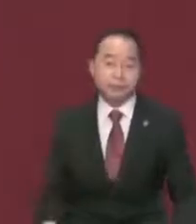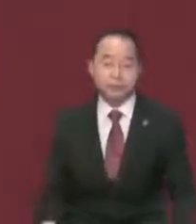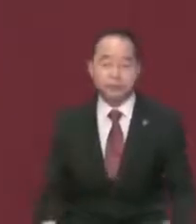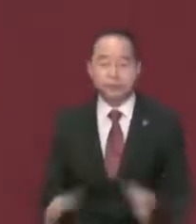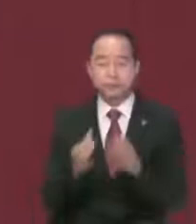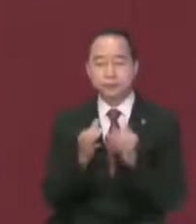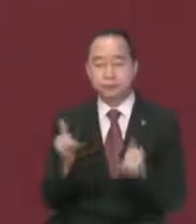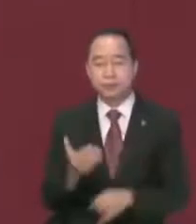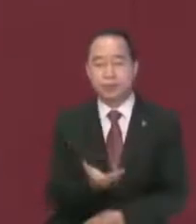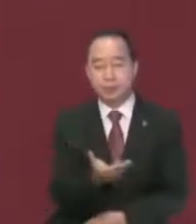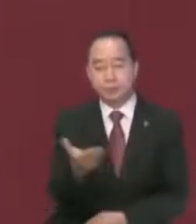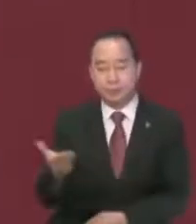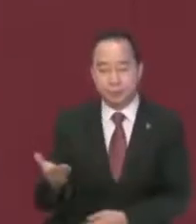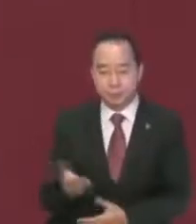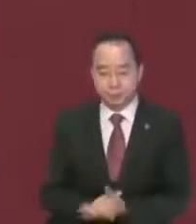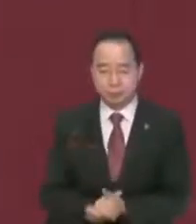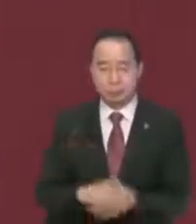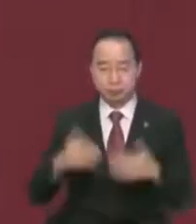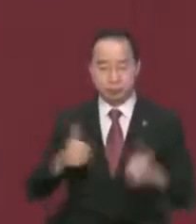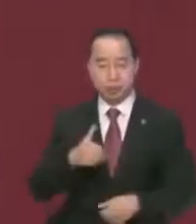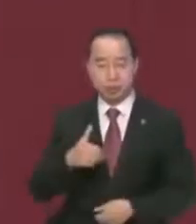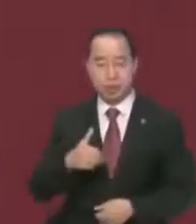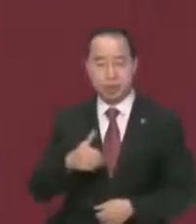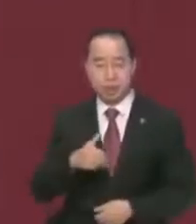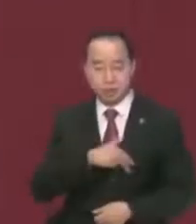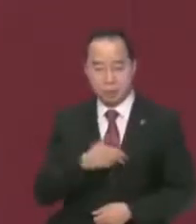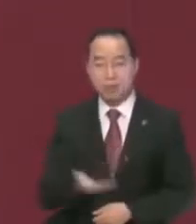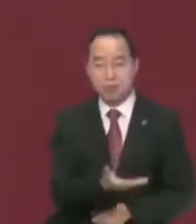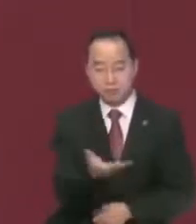존경하는 국민 여러분, 여야 의원님 여러분,